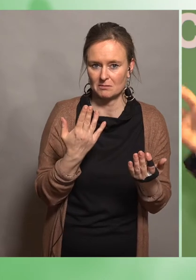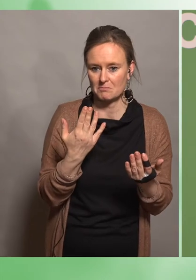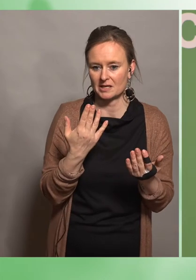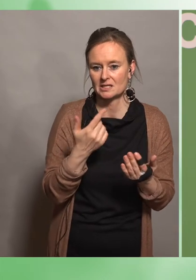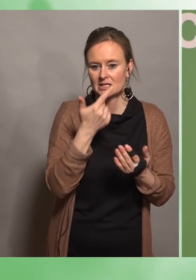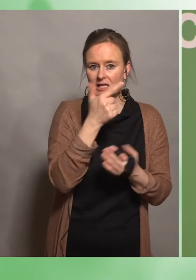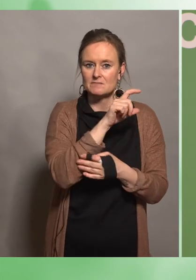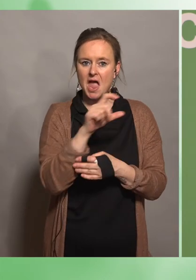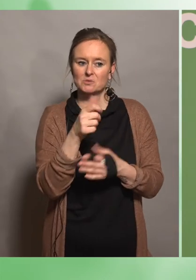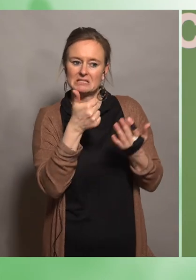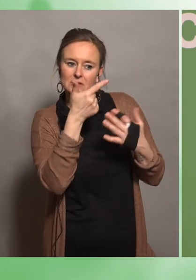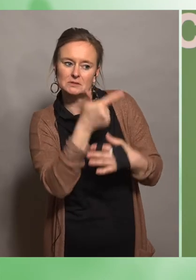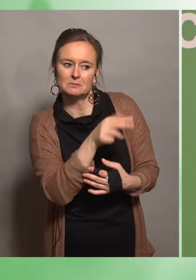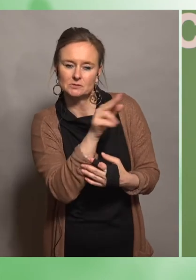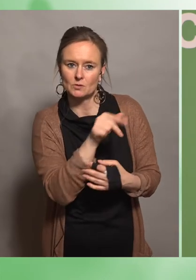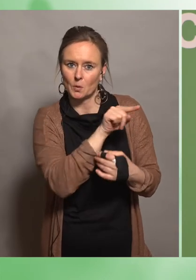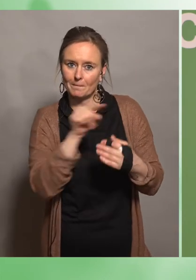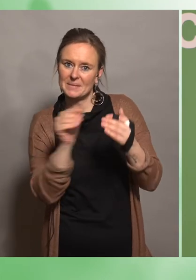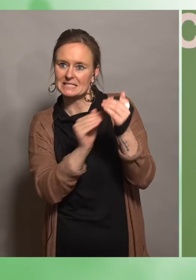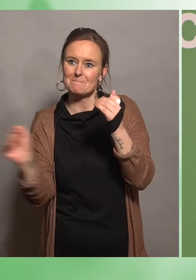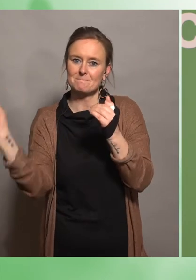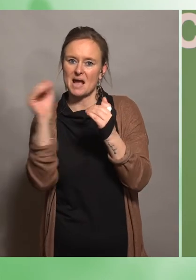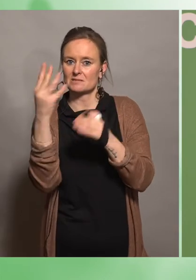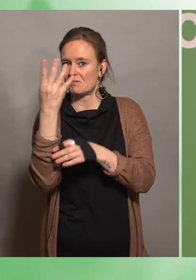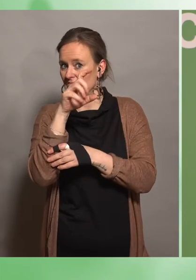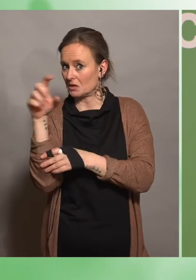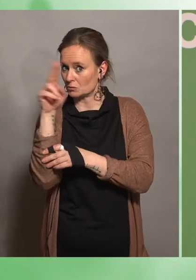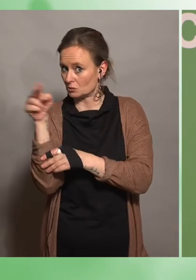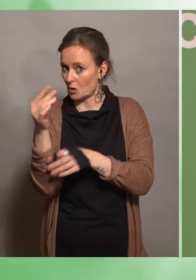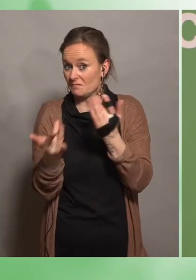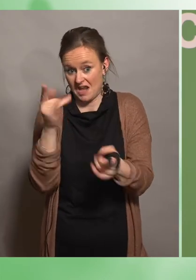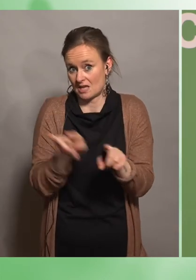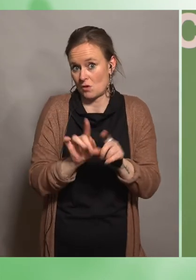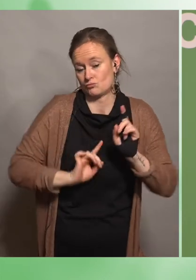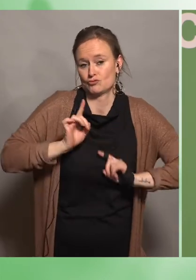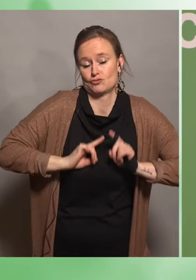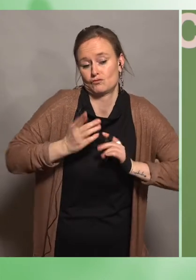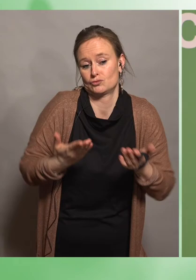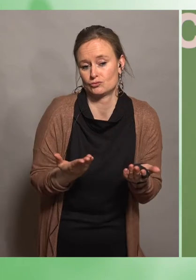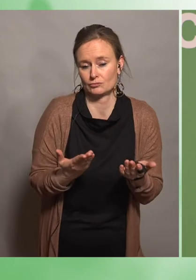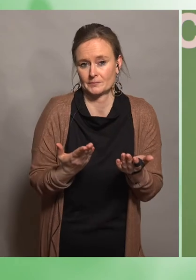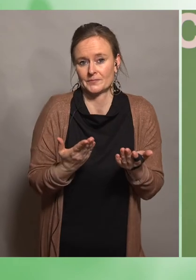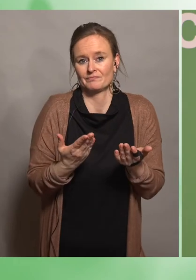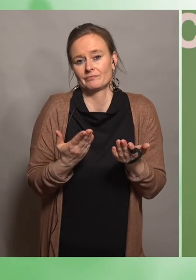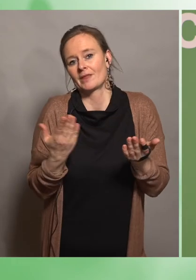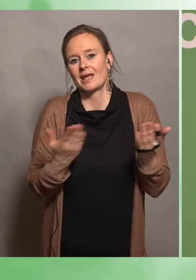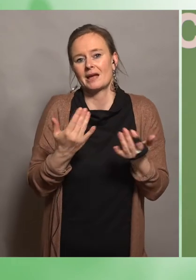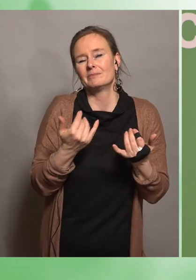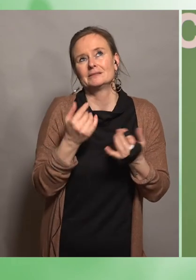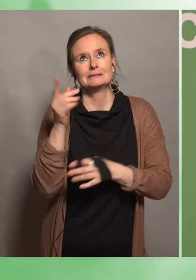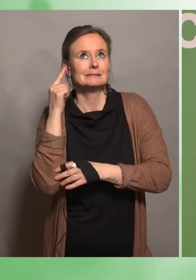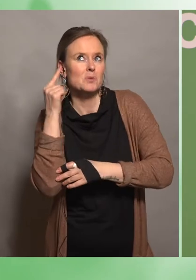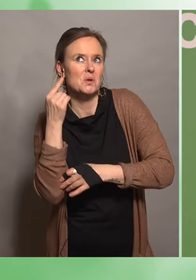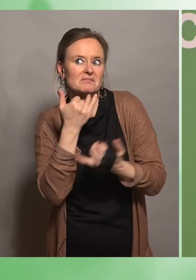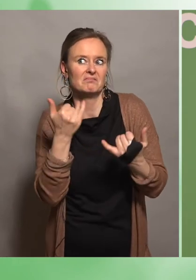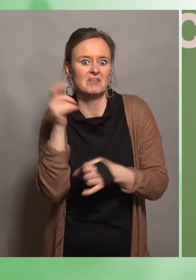bis maximal 400 Euro. Und das wäre vielleicht auch eine Motivation. Das klingt aber jetzt alles nach Strafe und Zwang und